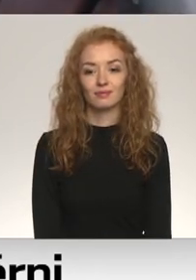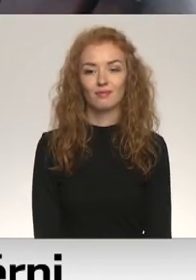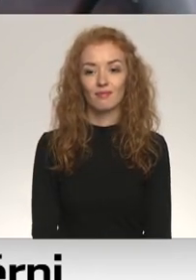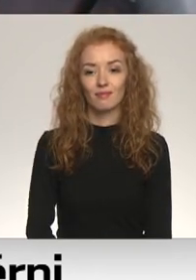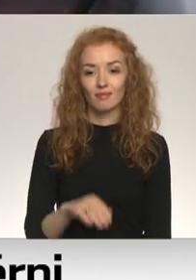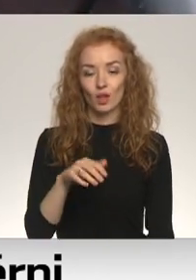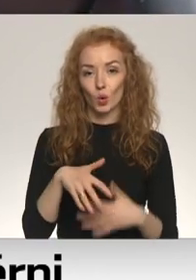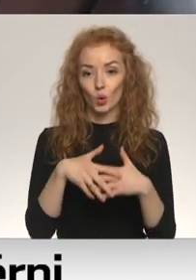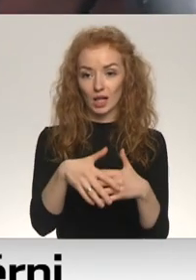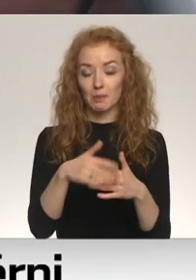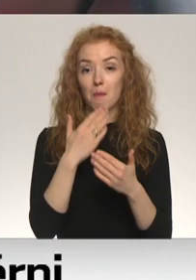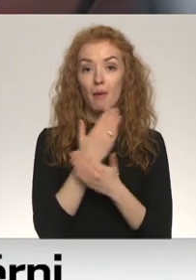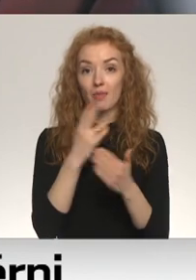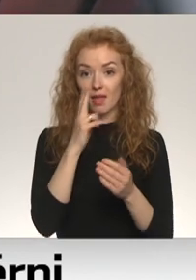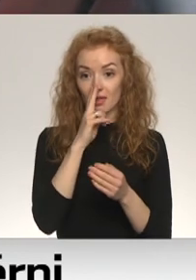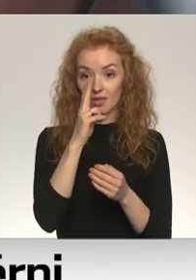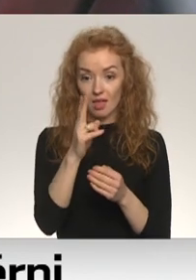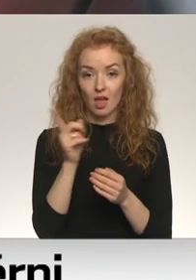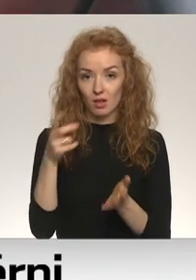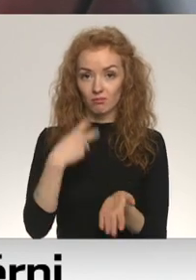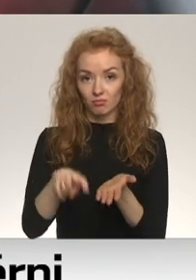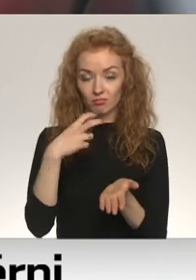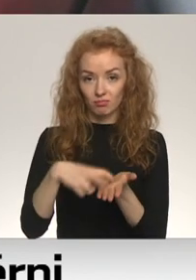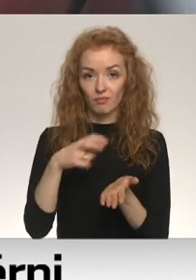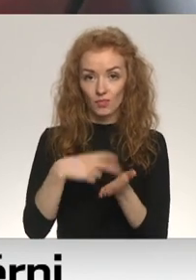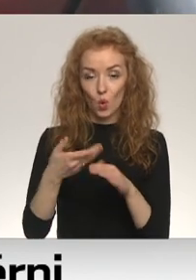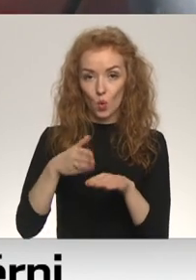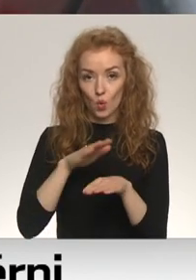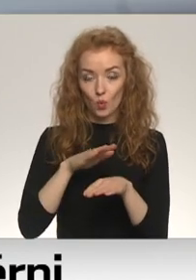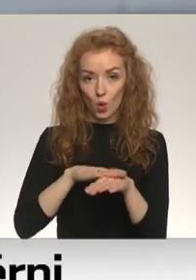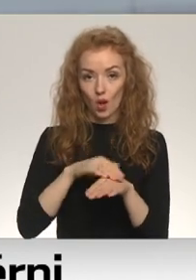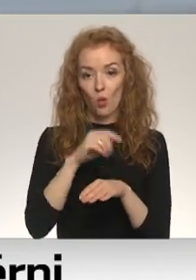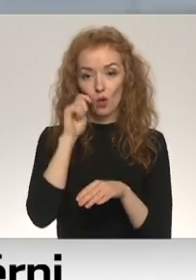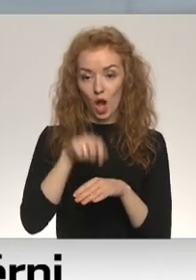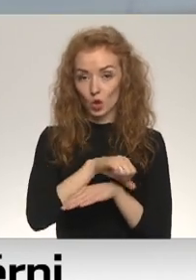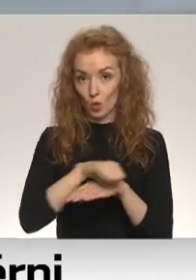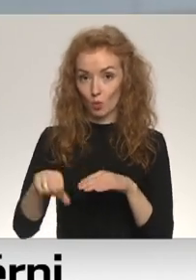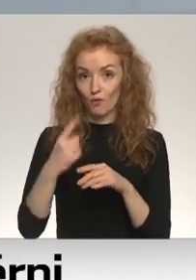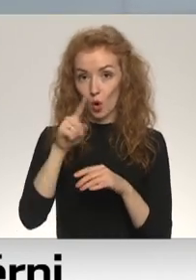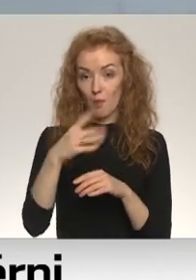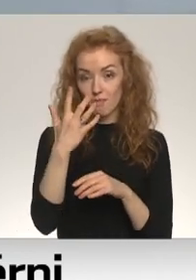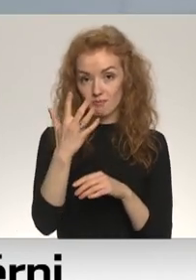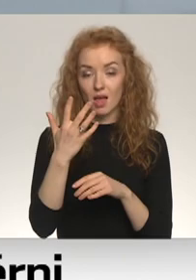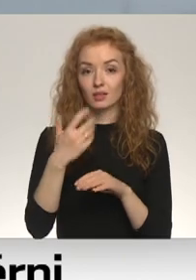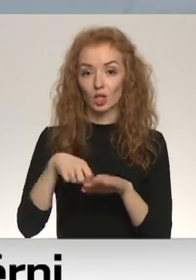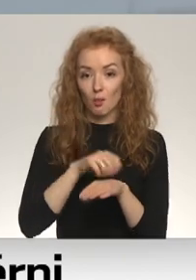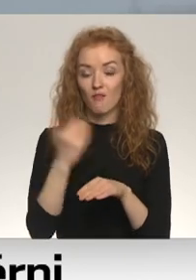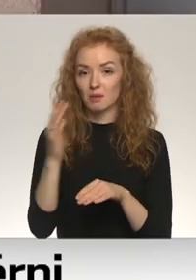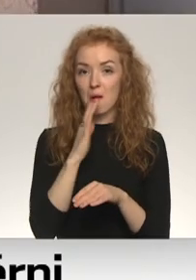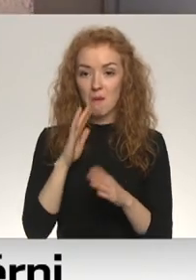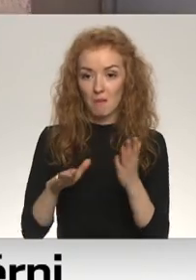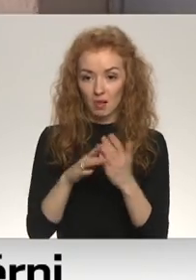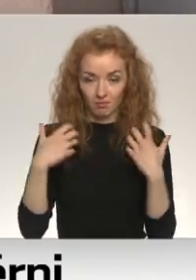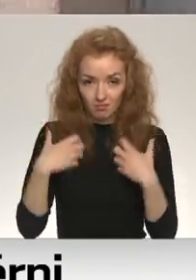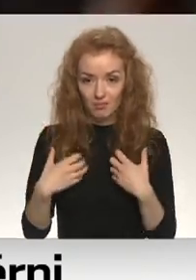Alla grūtniecības pēdējās nedēļās kājām šķērsoja Ukrainas Polijas robežu, 1,5 km garumā. Mugursomas nesta gan viņas mamma, gan viņas